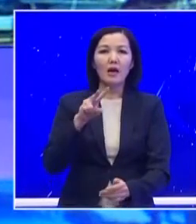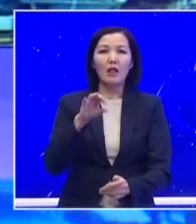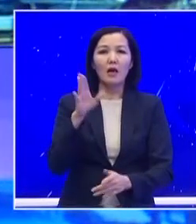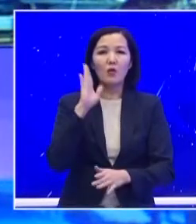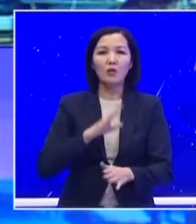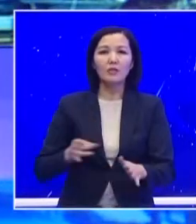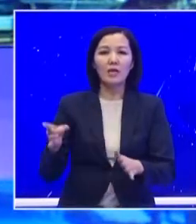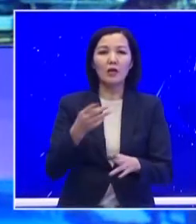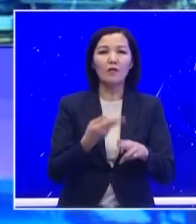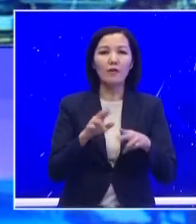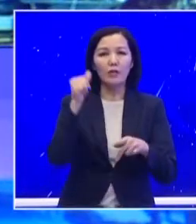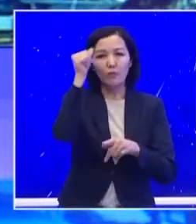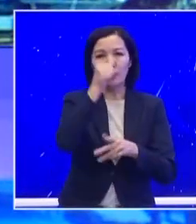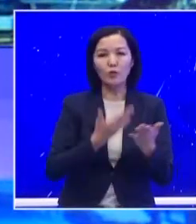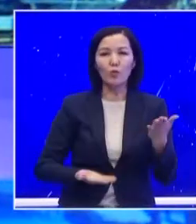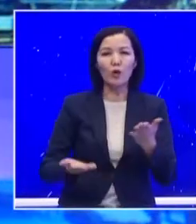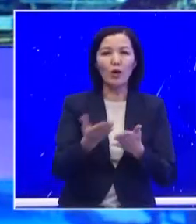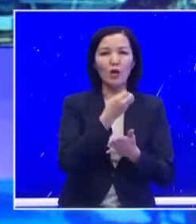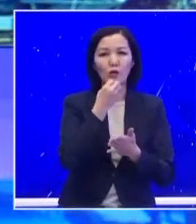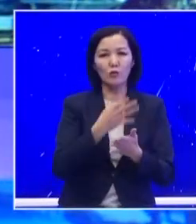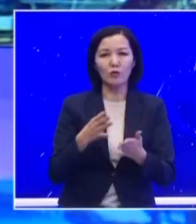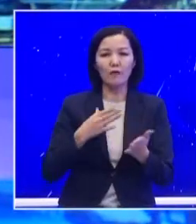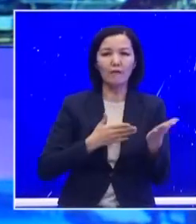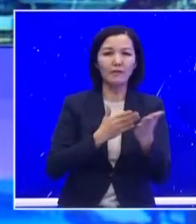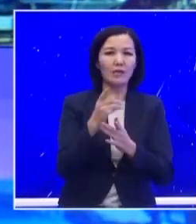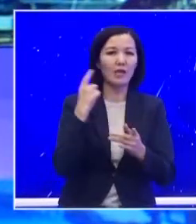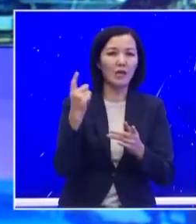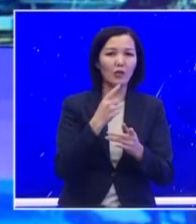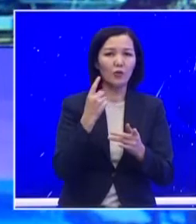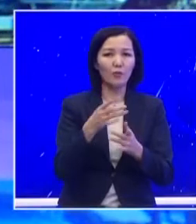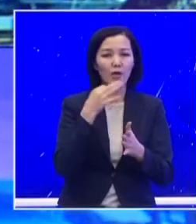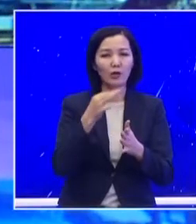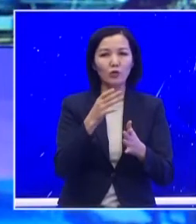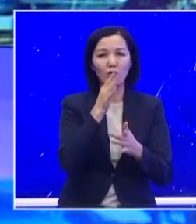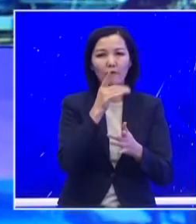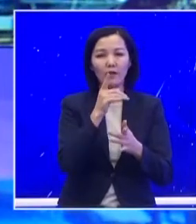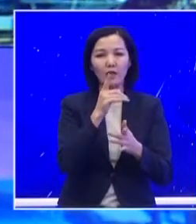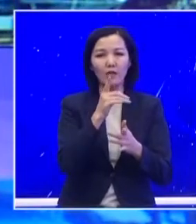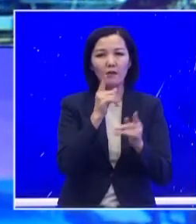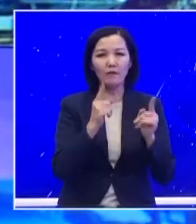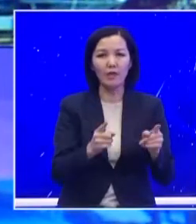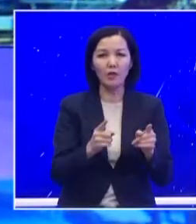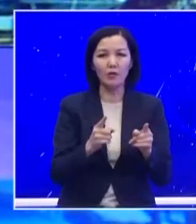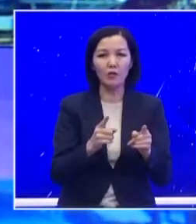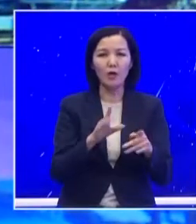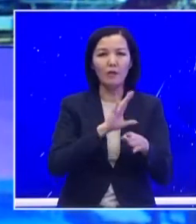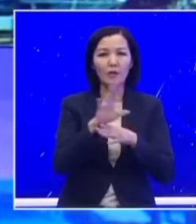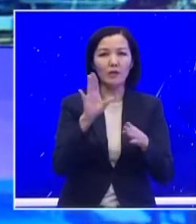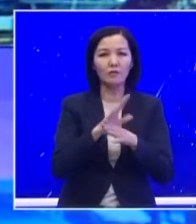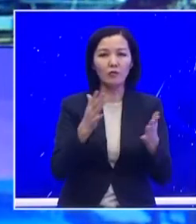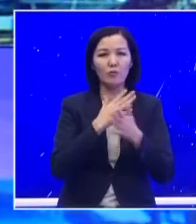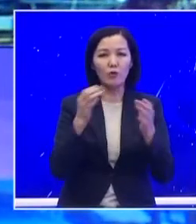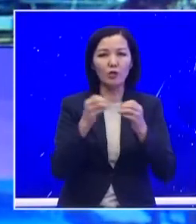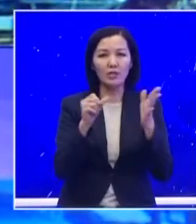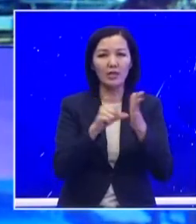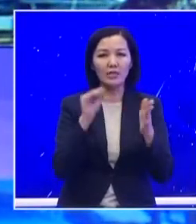Алакольский район в этом году собрал хороший урожай во всех отраслях экономики. Так, за отчетный период в регионе произведено более 16 тысяч тонн